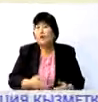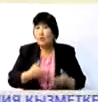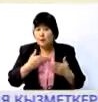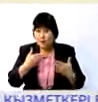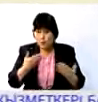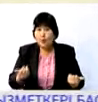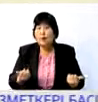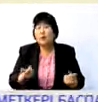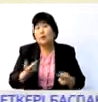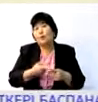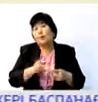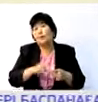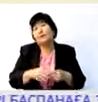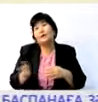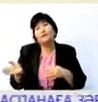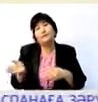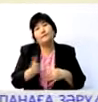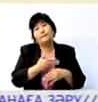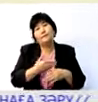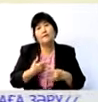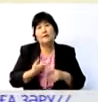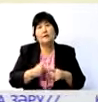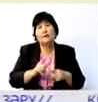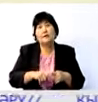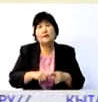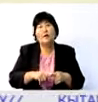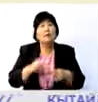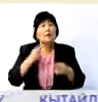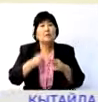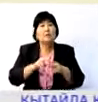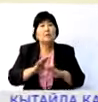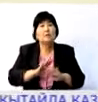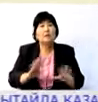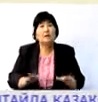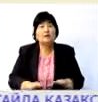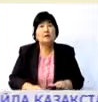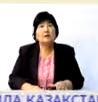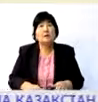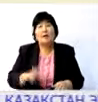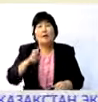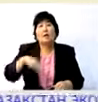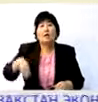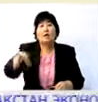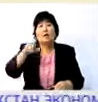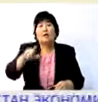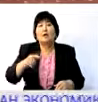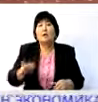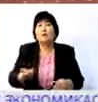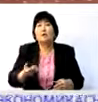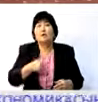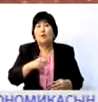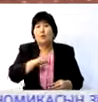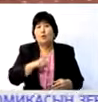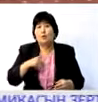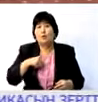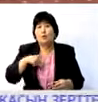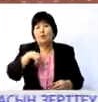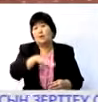Жоқ, онда жолдан бұлай тұрыңдар. Мешат етпеңдер. Елдерге обалын тимес, өзіңмен өзің жүр.